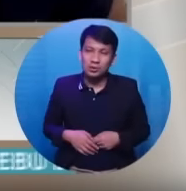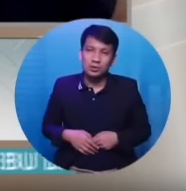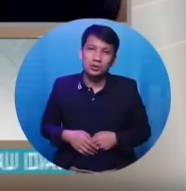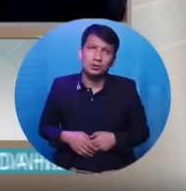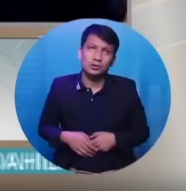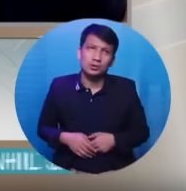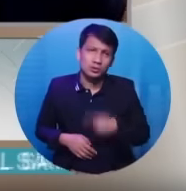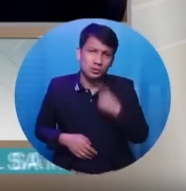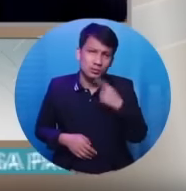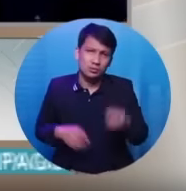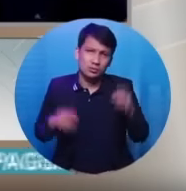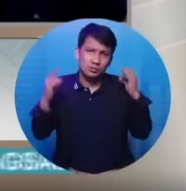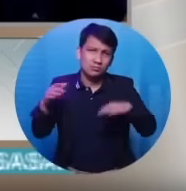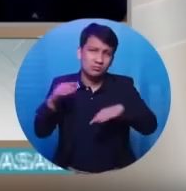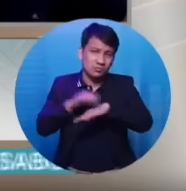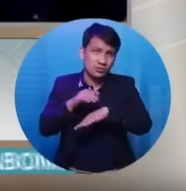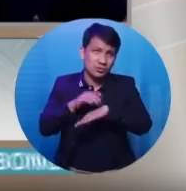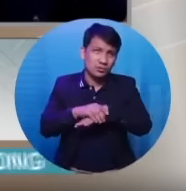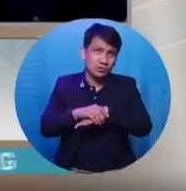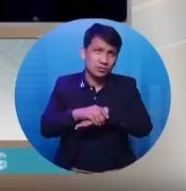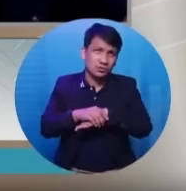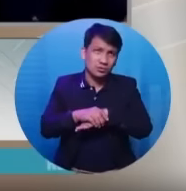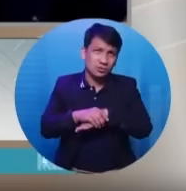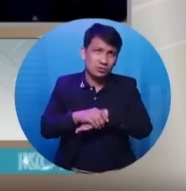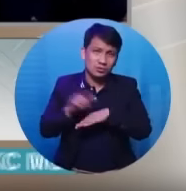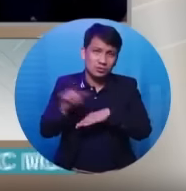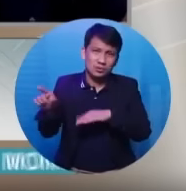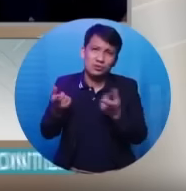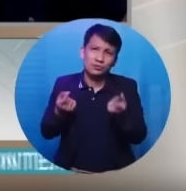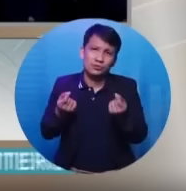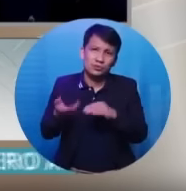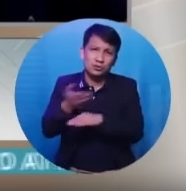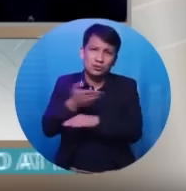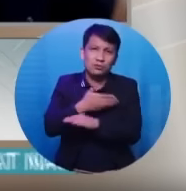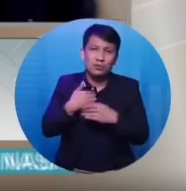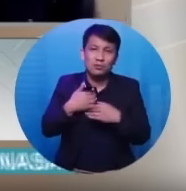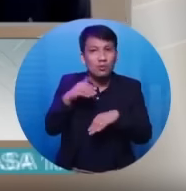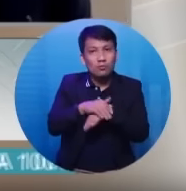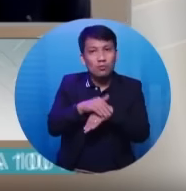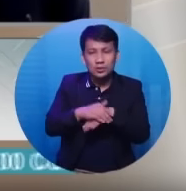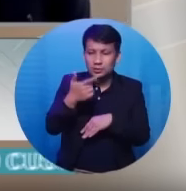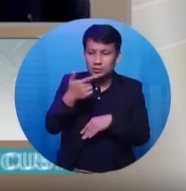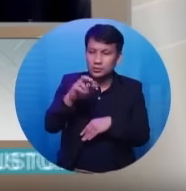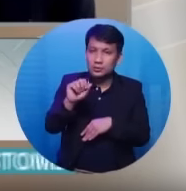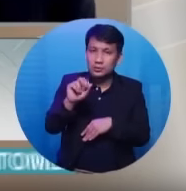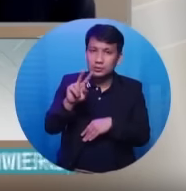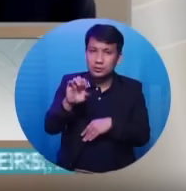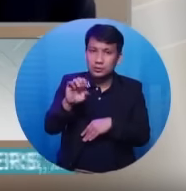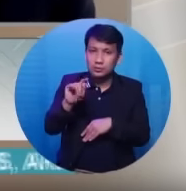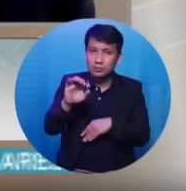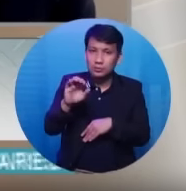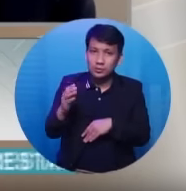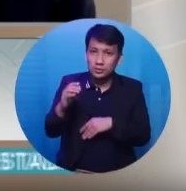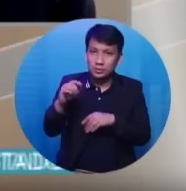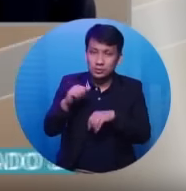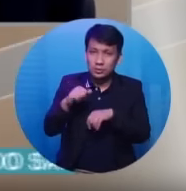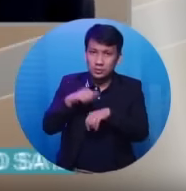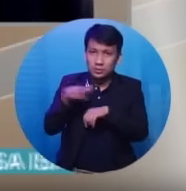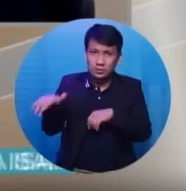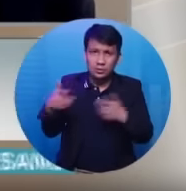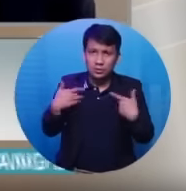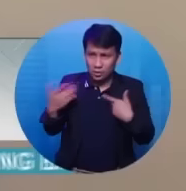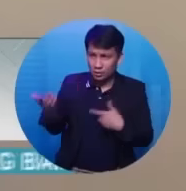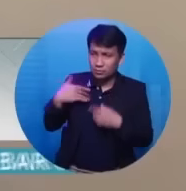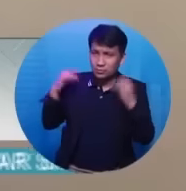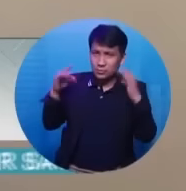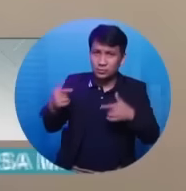grave threats. Dahil it up to the crime of dueling. Kapag sasabihin mo, halika't magbarilan tayo, there's no other intent